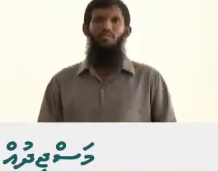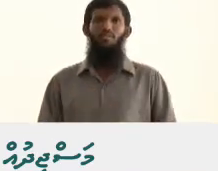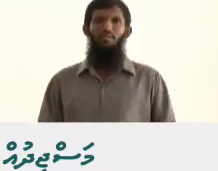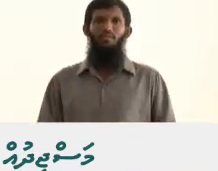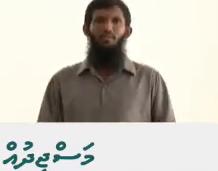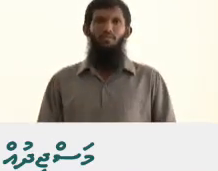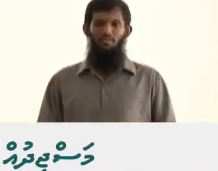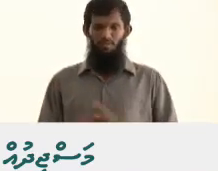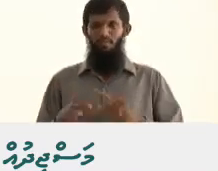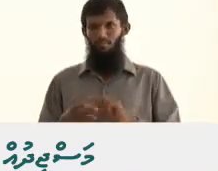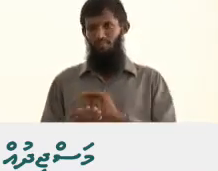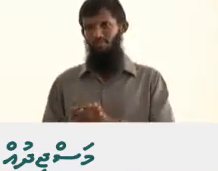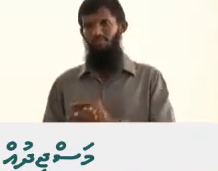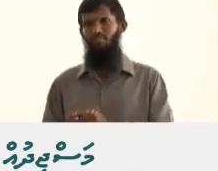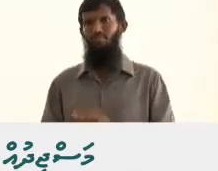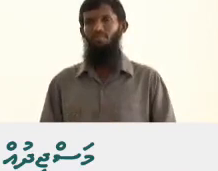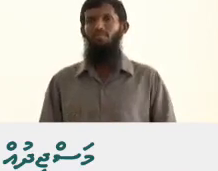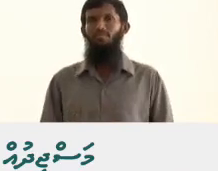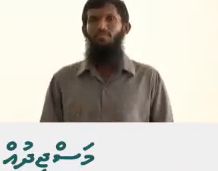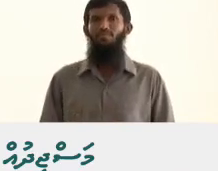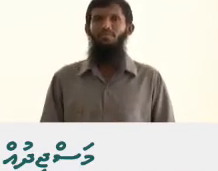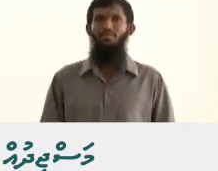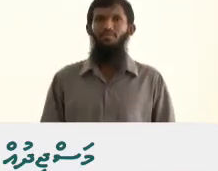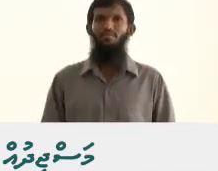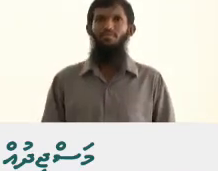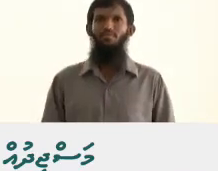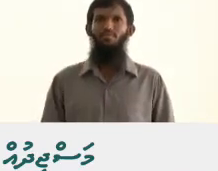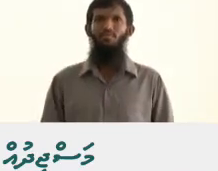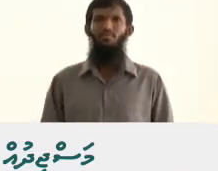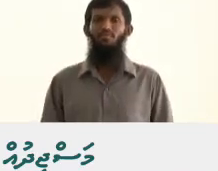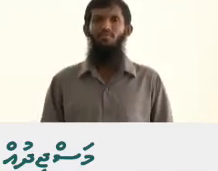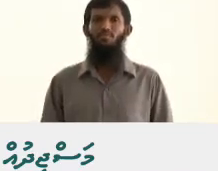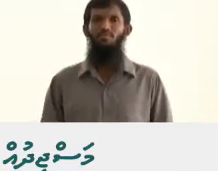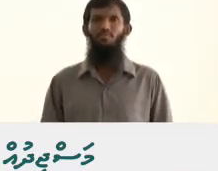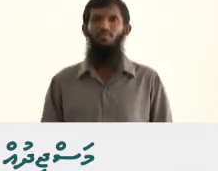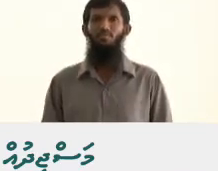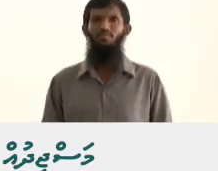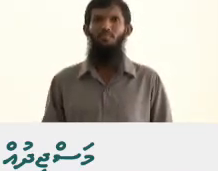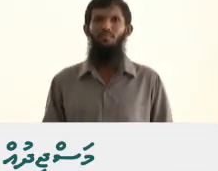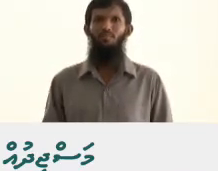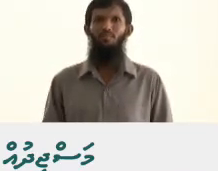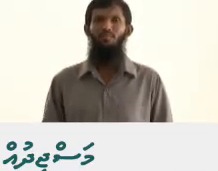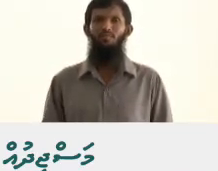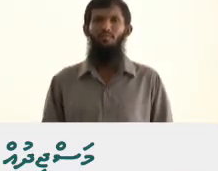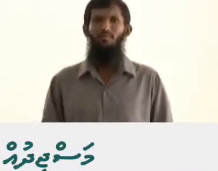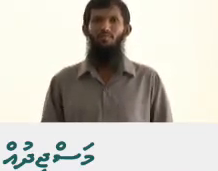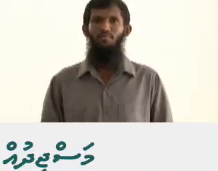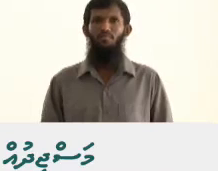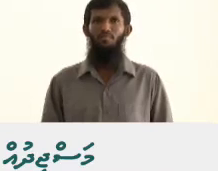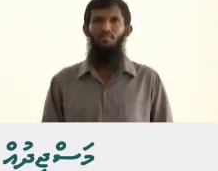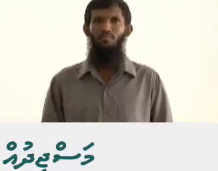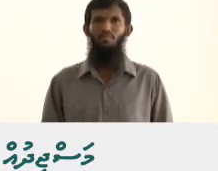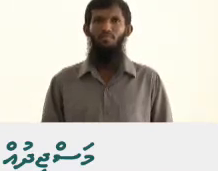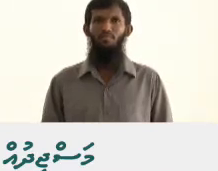wahi kurava faave ولو أن أهل القرى آمنوا واتقوا لفتحنا عليهم